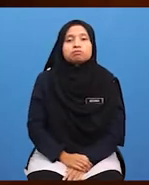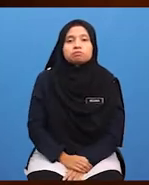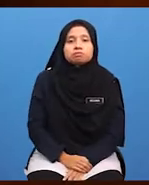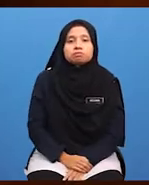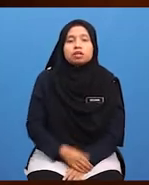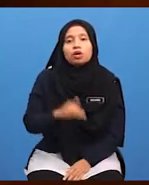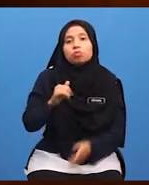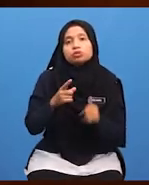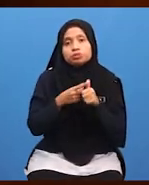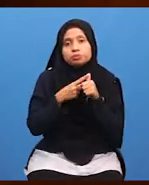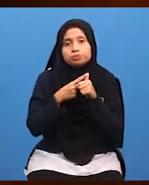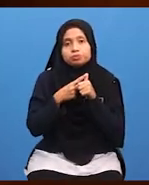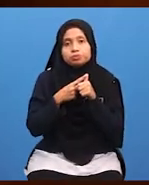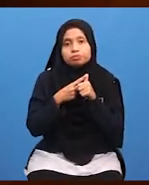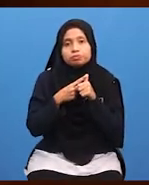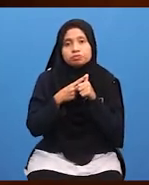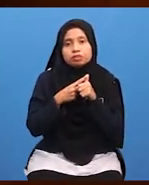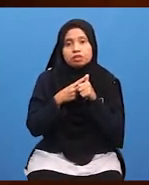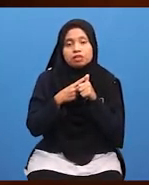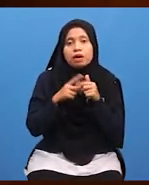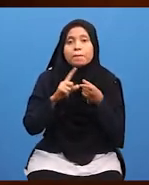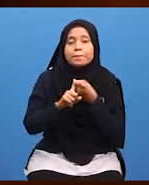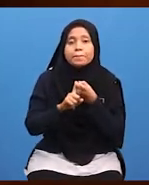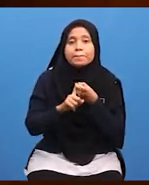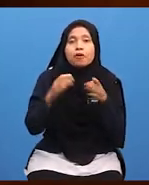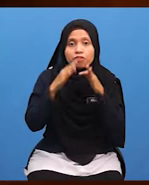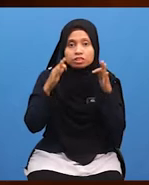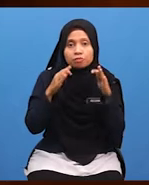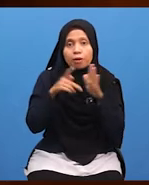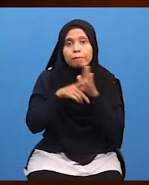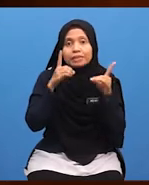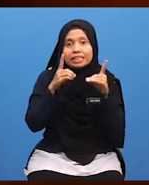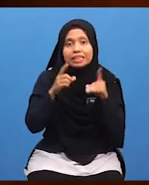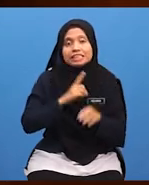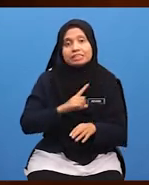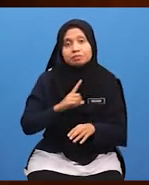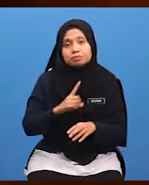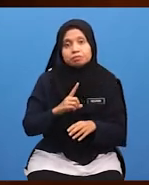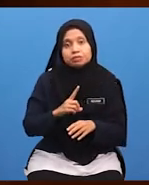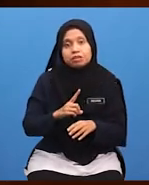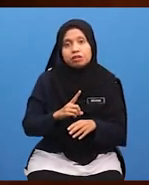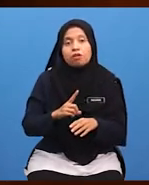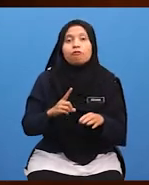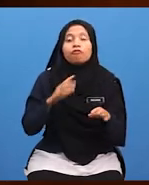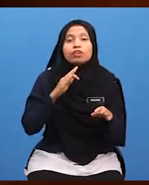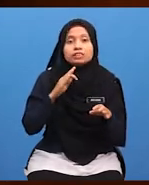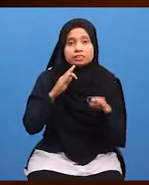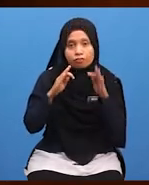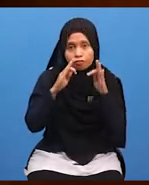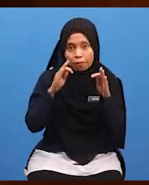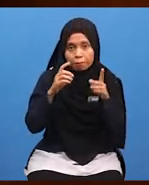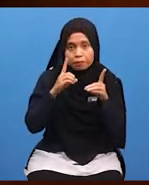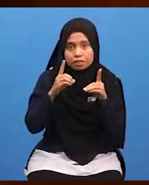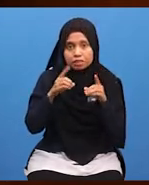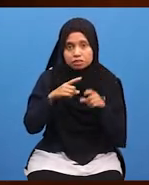Yang pertama, ialah berkaitan falsafah pendidikan Islam. Falsafah pendidikan Islam ialah falsafah